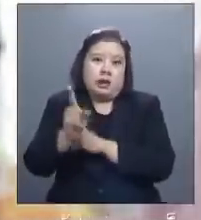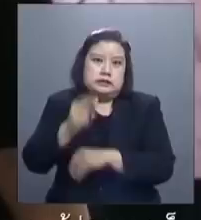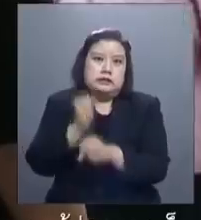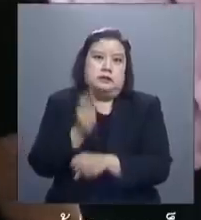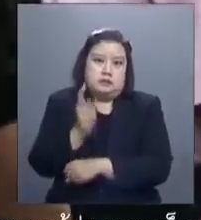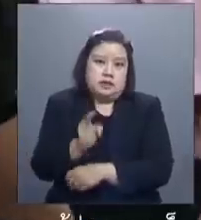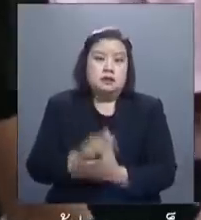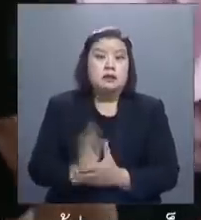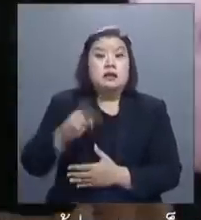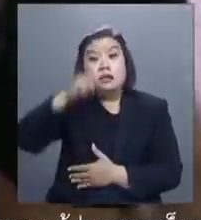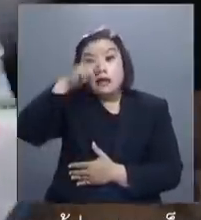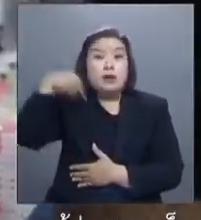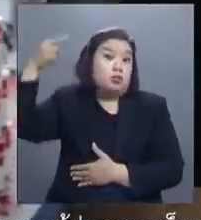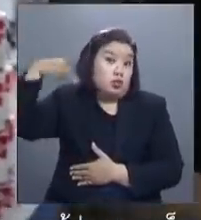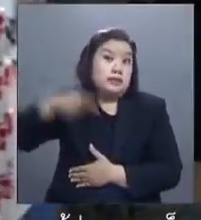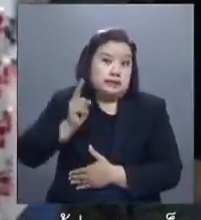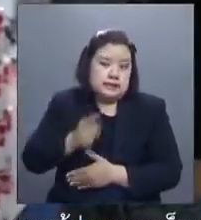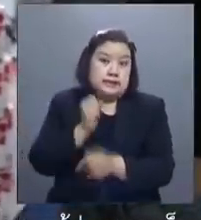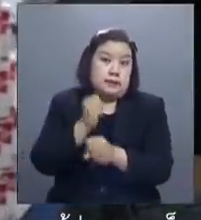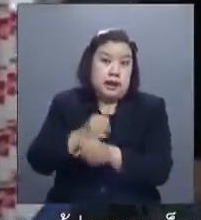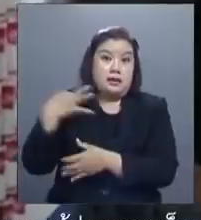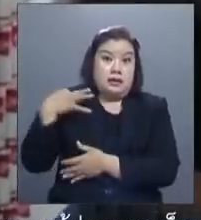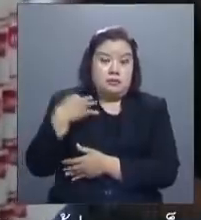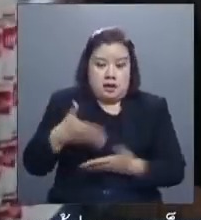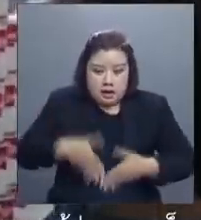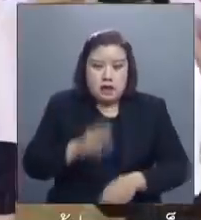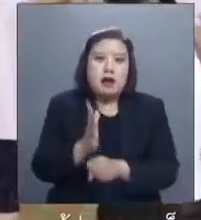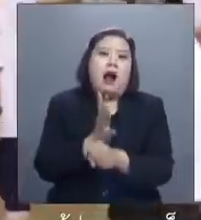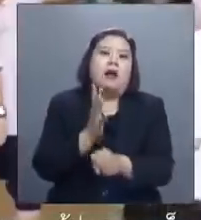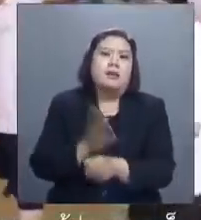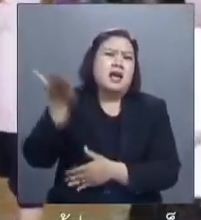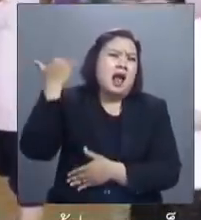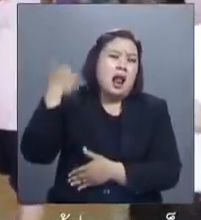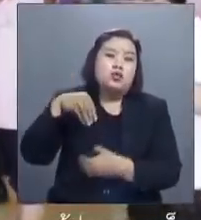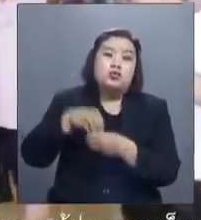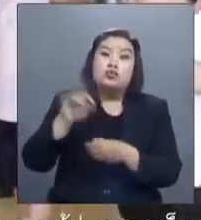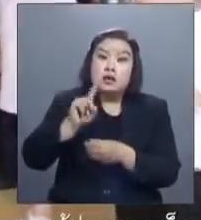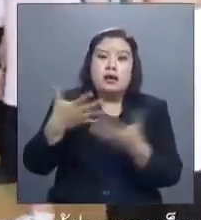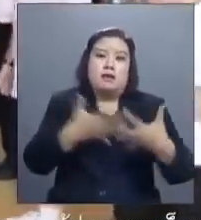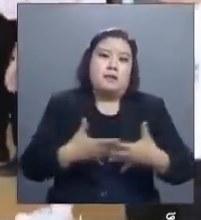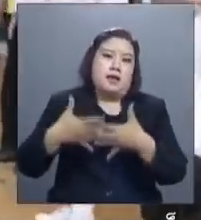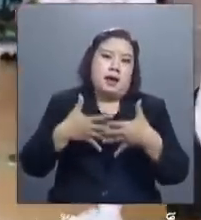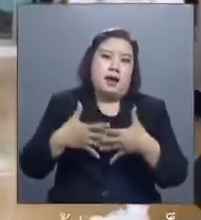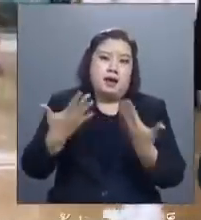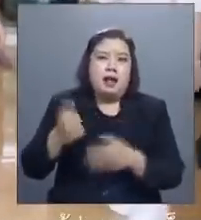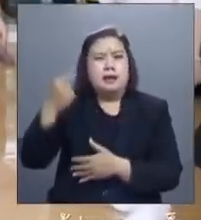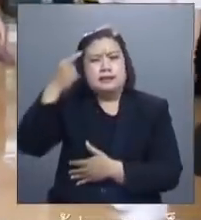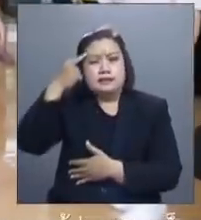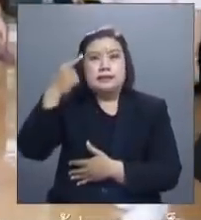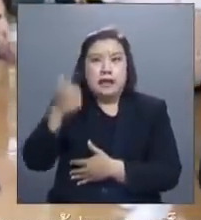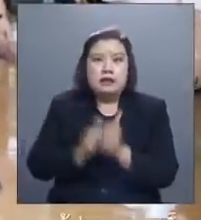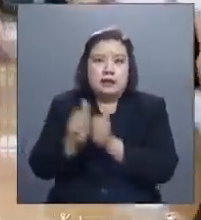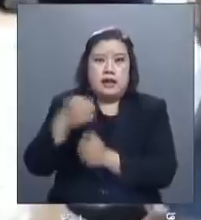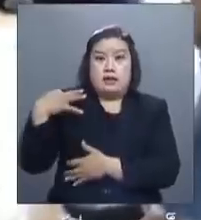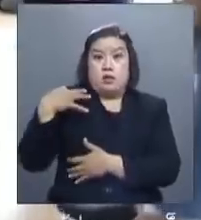คลีนพกประสบการณ์ทำงานจิตอาสาตั้งแต่อายุ5ขวบครั้งอาศัยอยู่ในสหรัฐอเมริกาและตามฝันการประกวดนางงาม